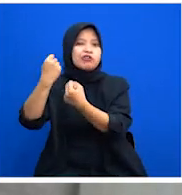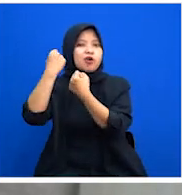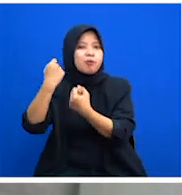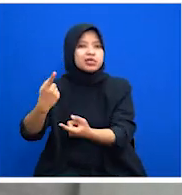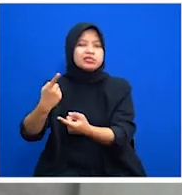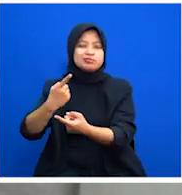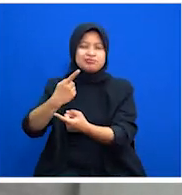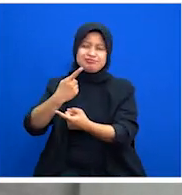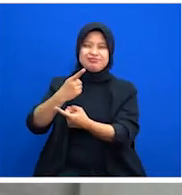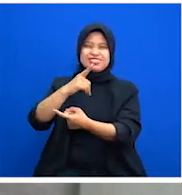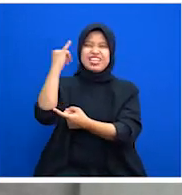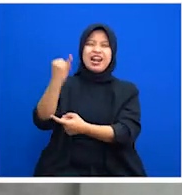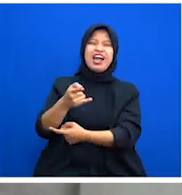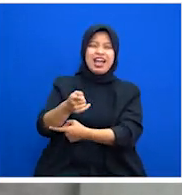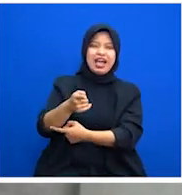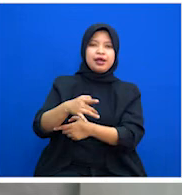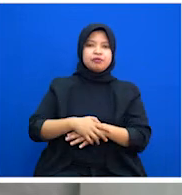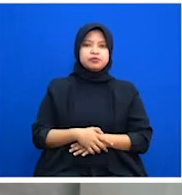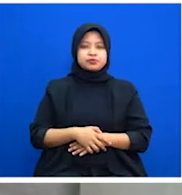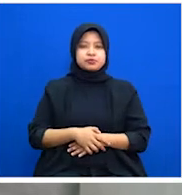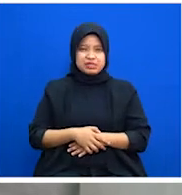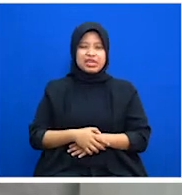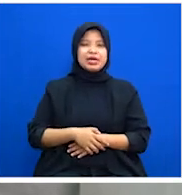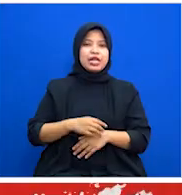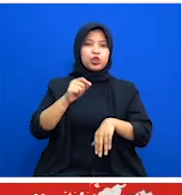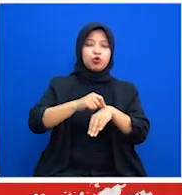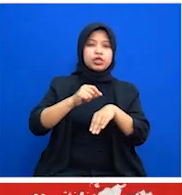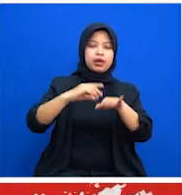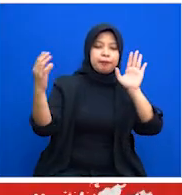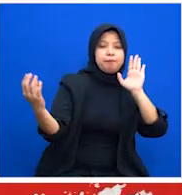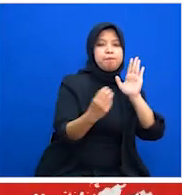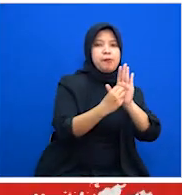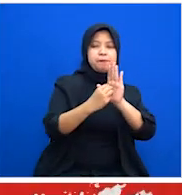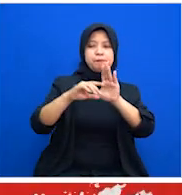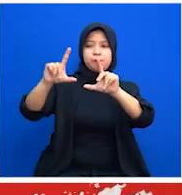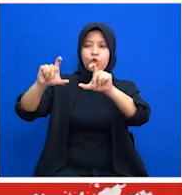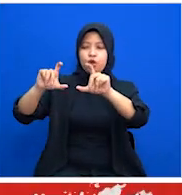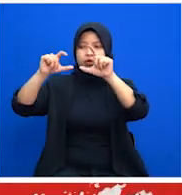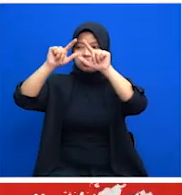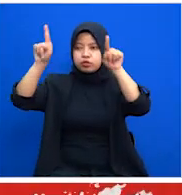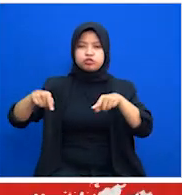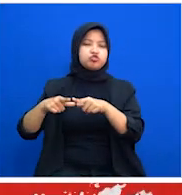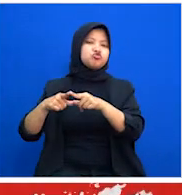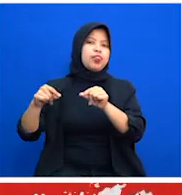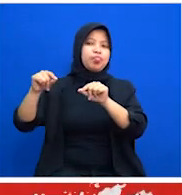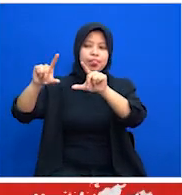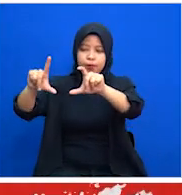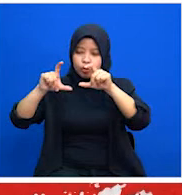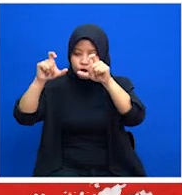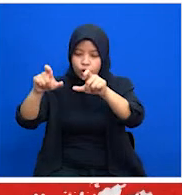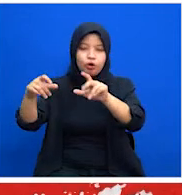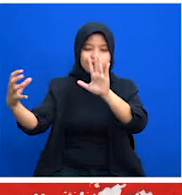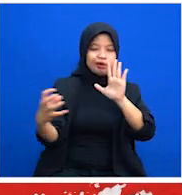yang keliru ya bahwa di akun Twitter itu ia mengunggah sebuah screenshot ya fotonya dari sebuah